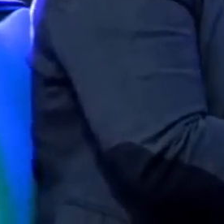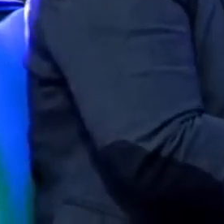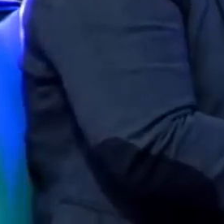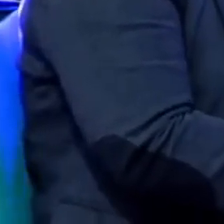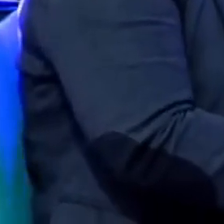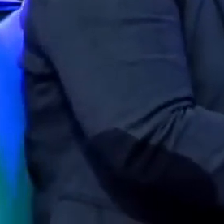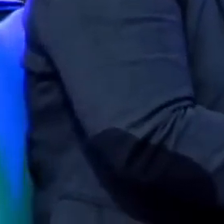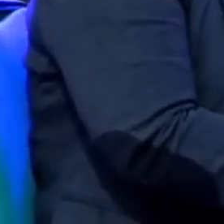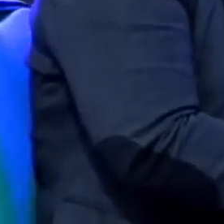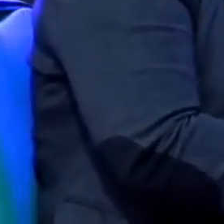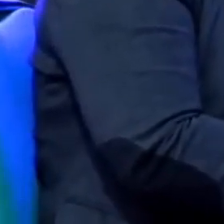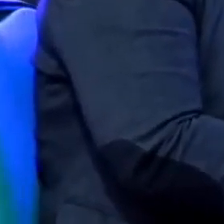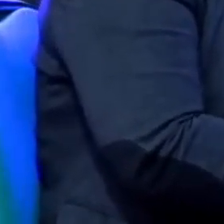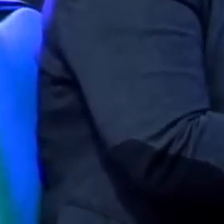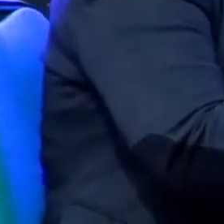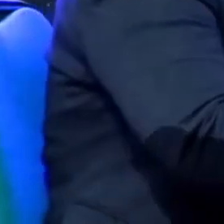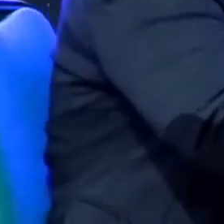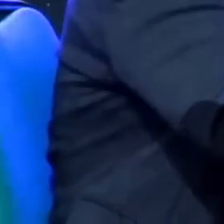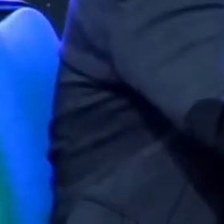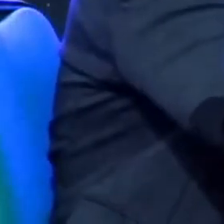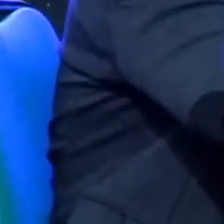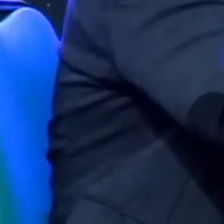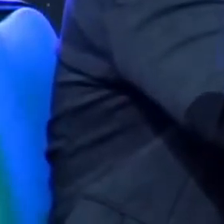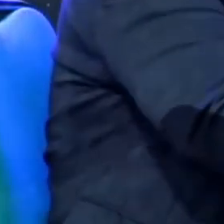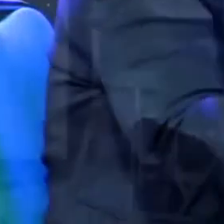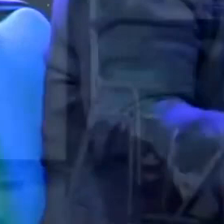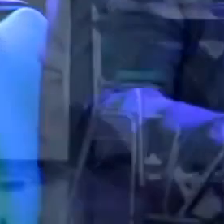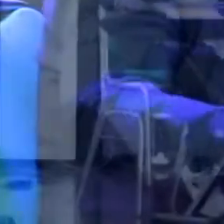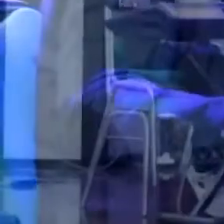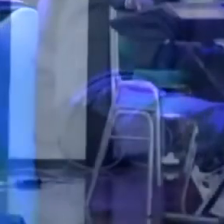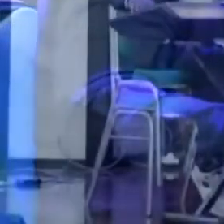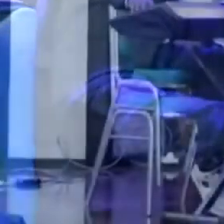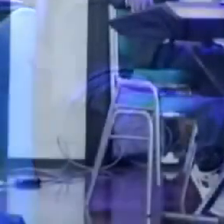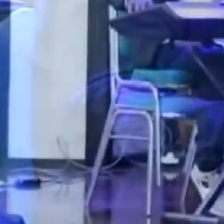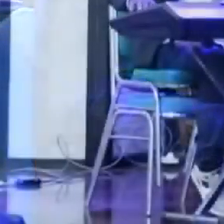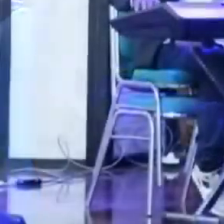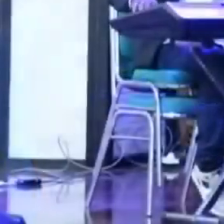Yesus yang terbaik